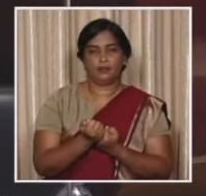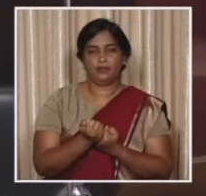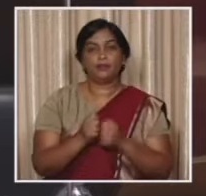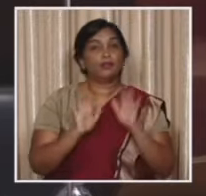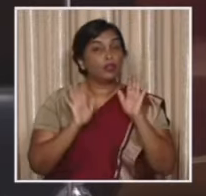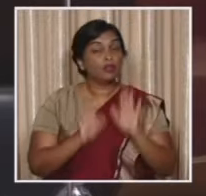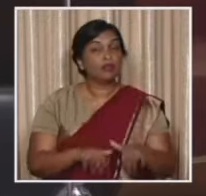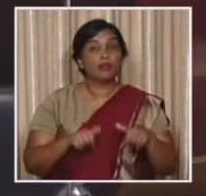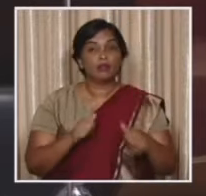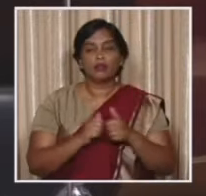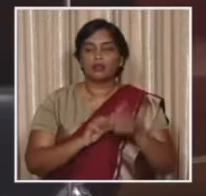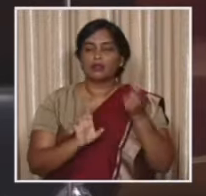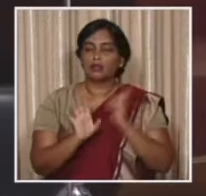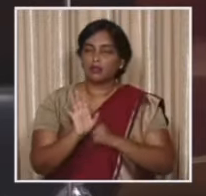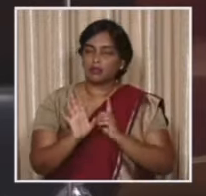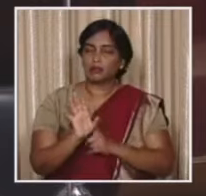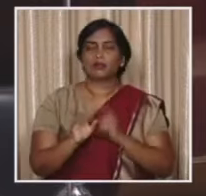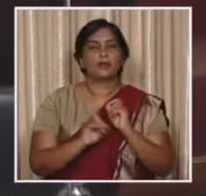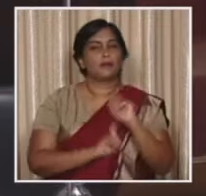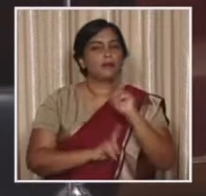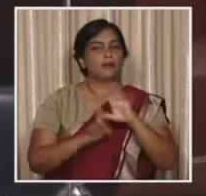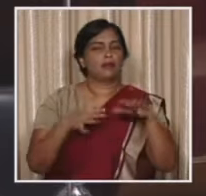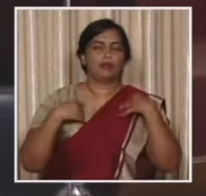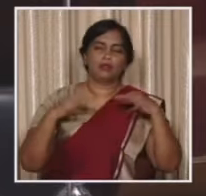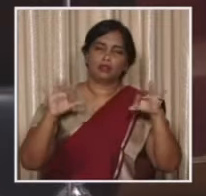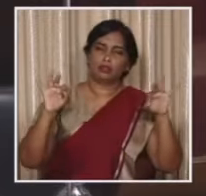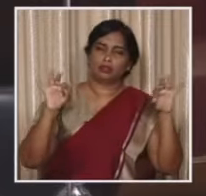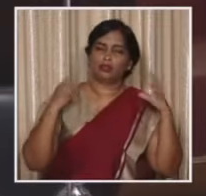namun sidde berani hamba dia apa parlimen itu dulu lagi.